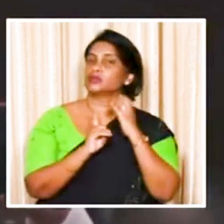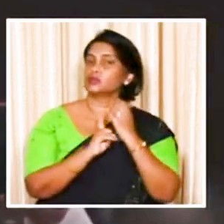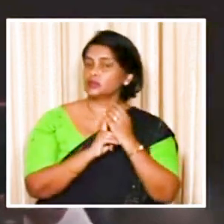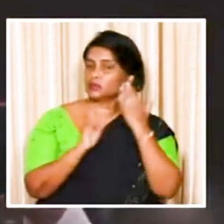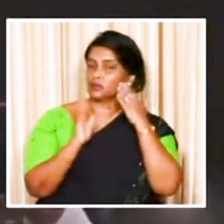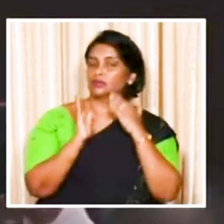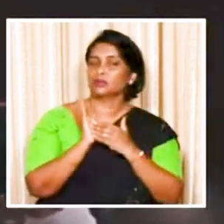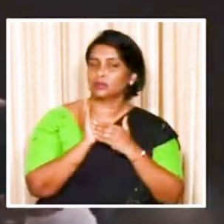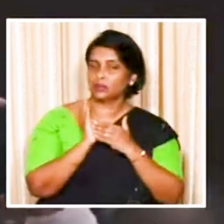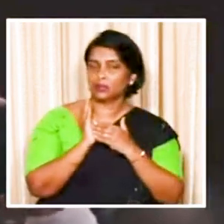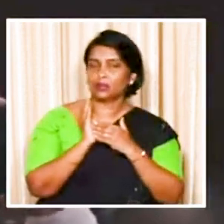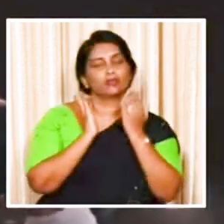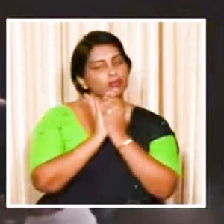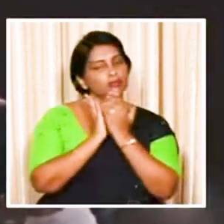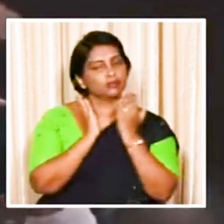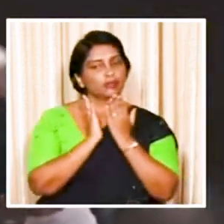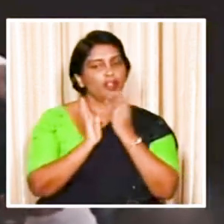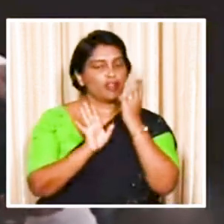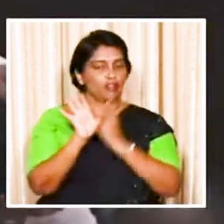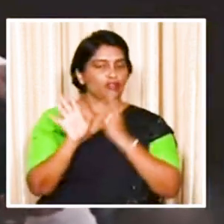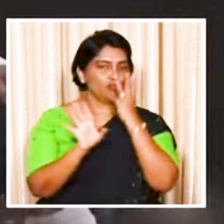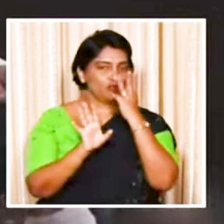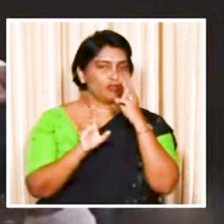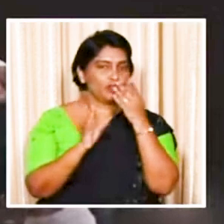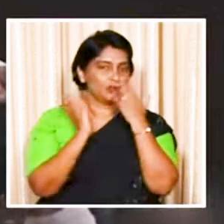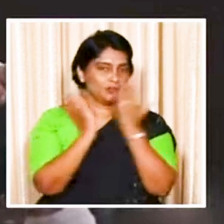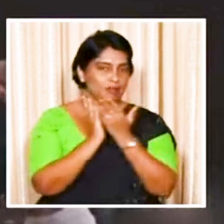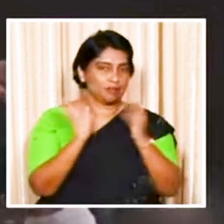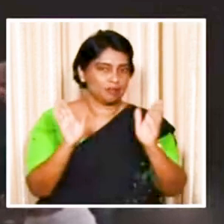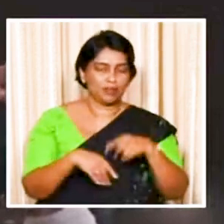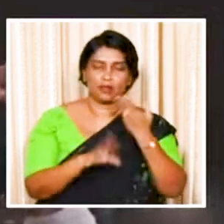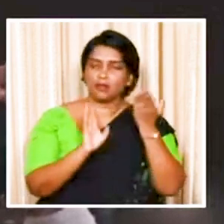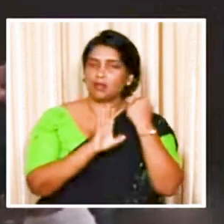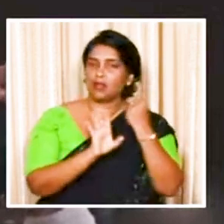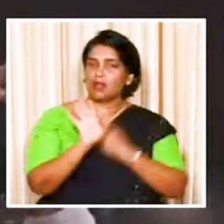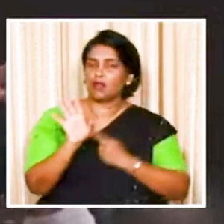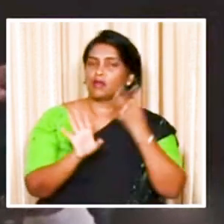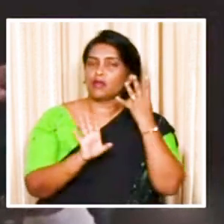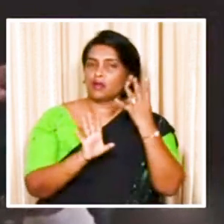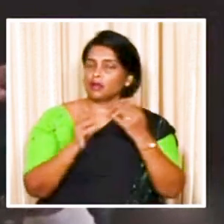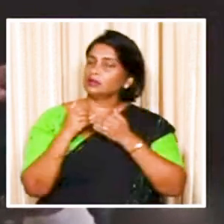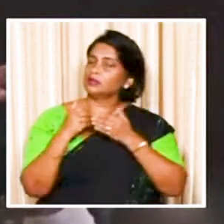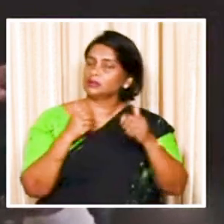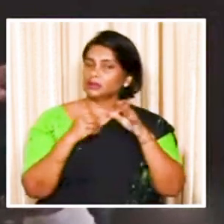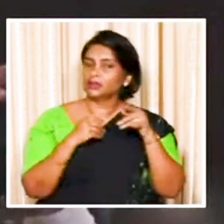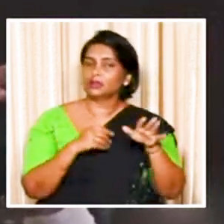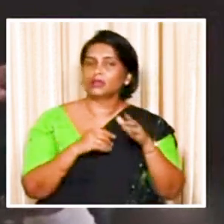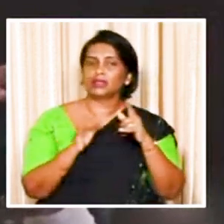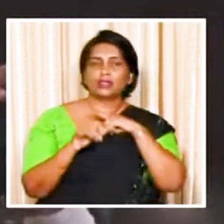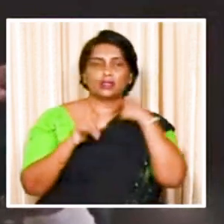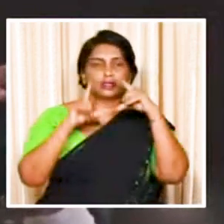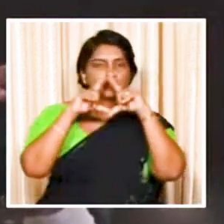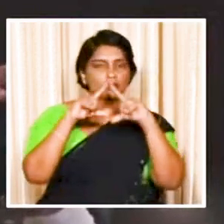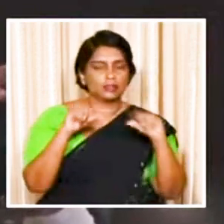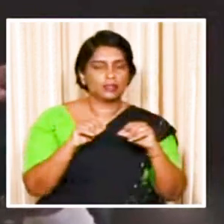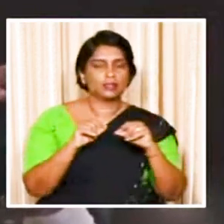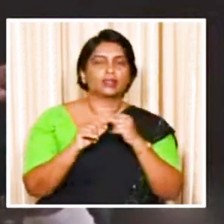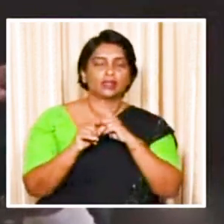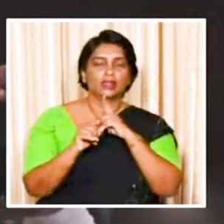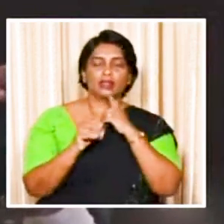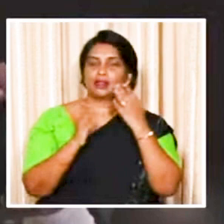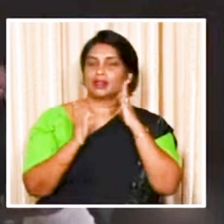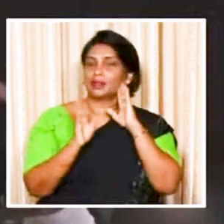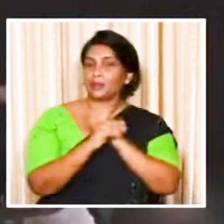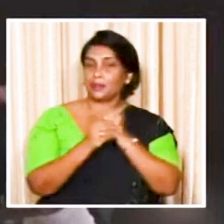கேட்கும் சமநேரத்தில் கடந்த 4 ஆண்டுகளாக சிரச சக்தி நியூஸ் ஃபெஸ்ட் ஊடக